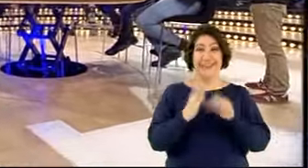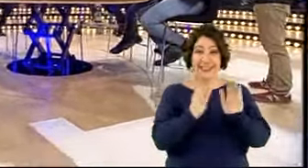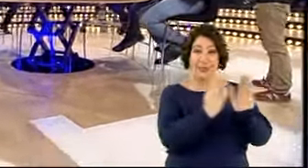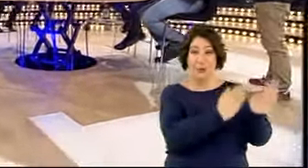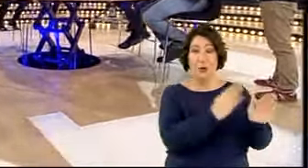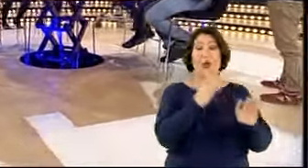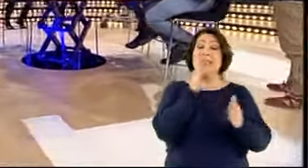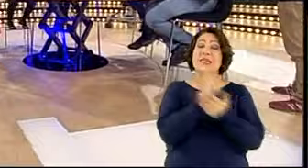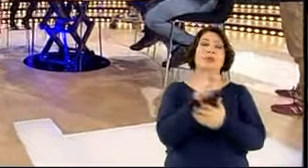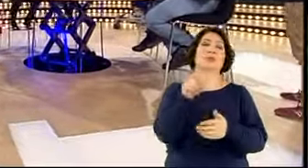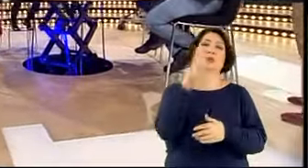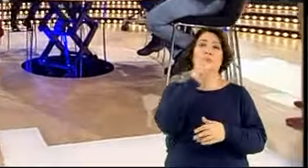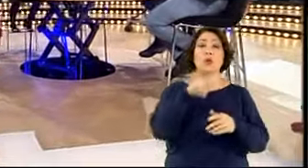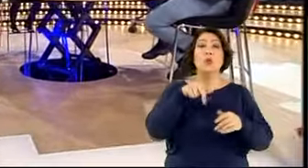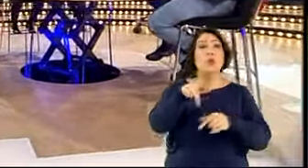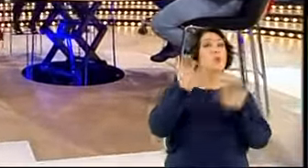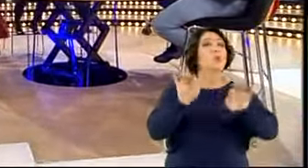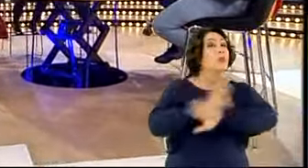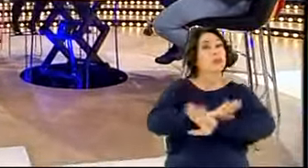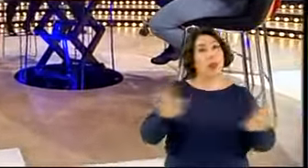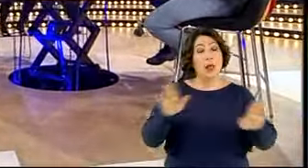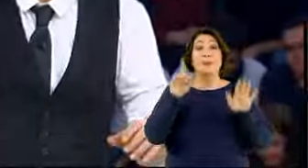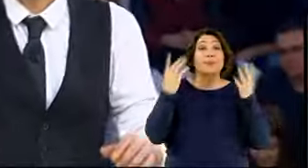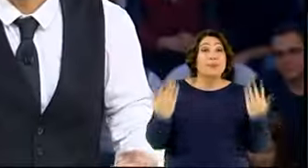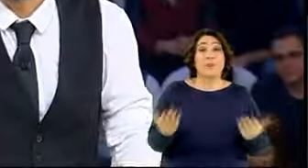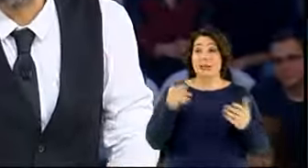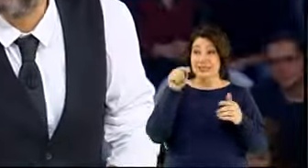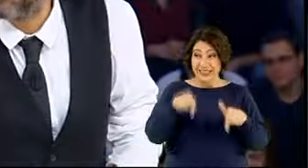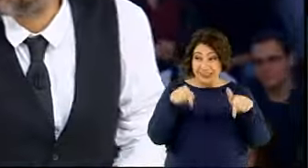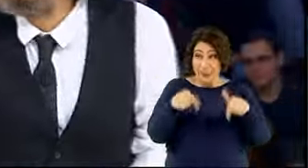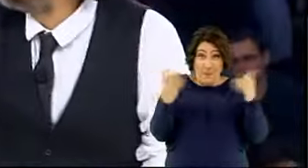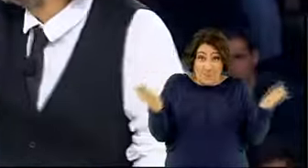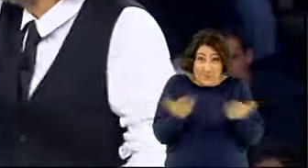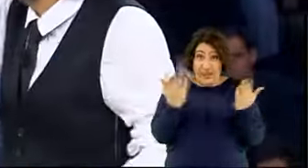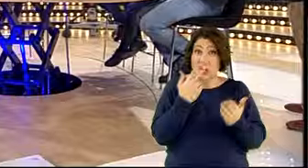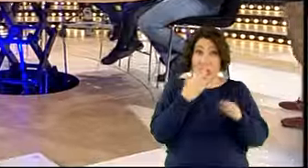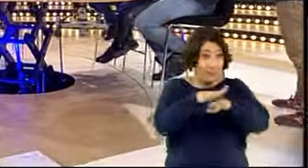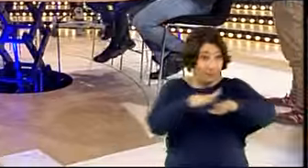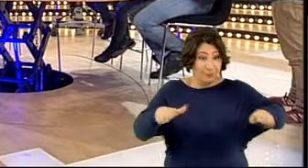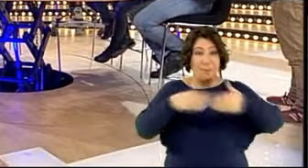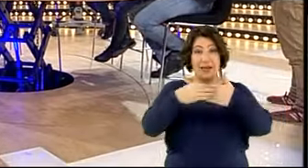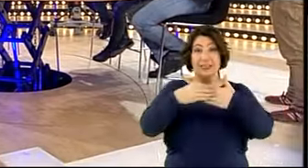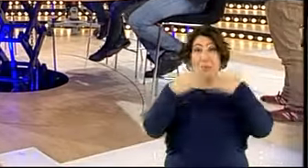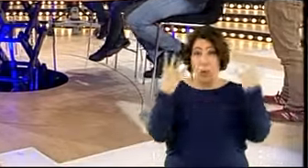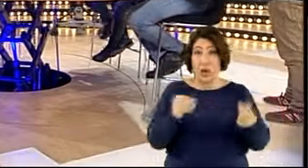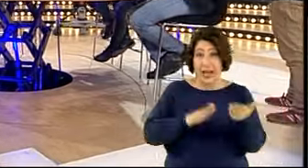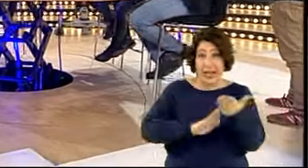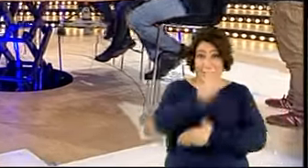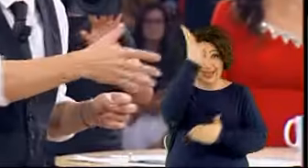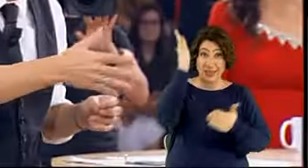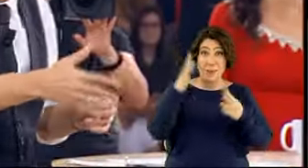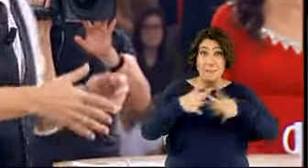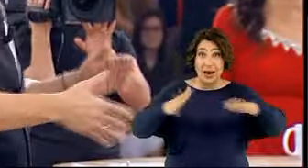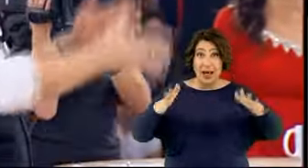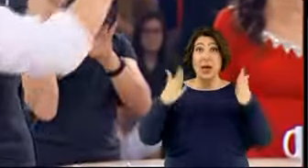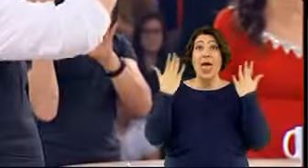Gidiyor ya, kesin bu yüzden. Yürünmesine imkan yok. Ve şimdi madem yer cam oluyor, plexi oluyor, bilmem ne oluyor, kaygan, parlak...